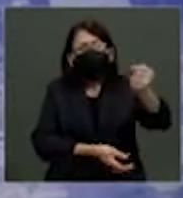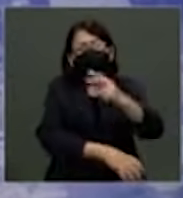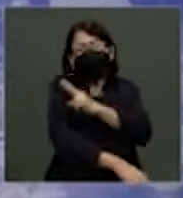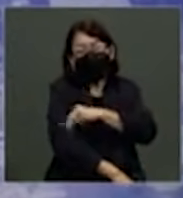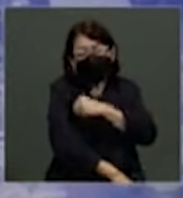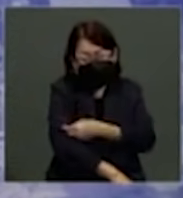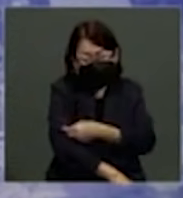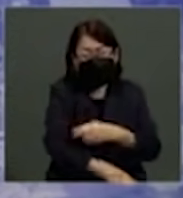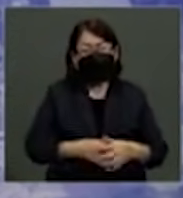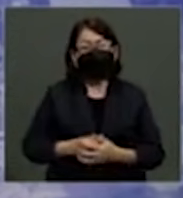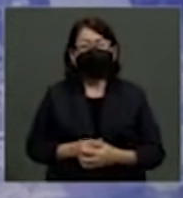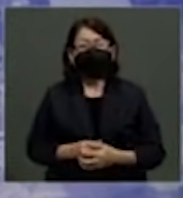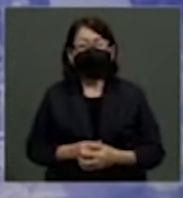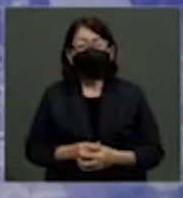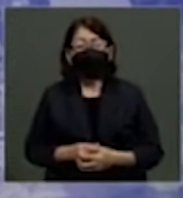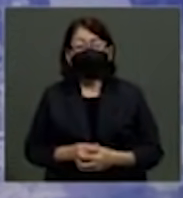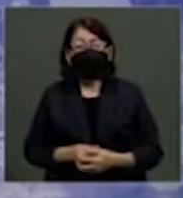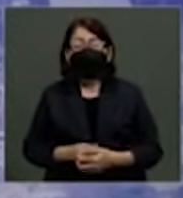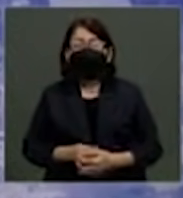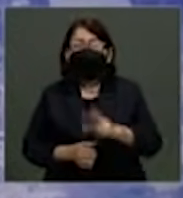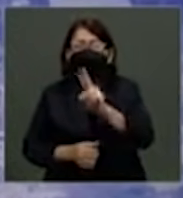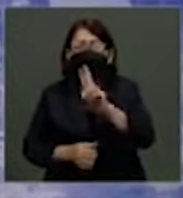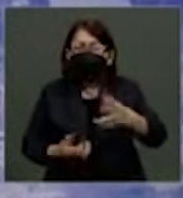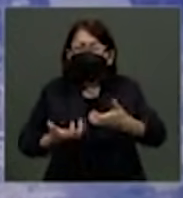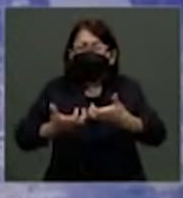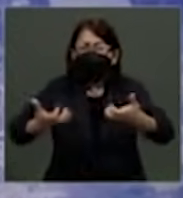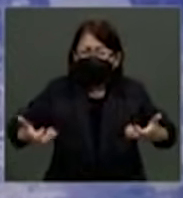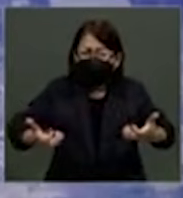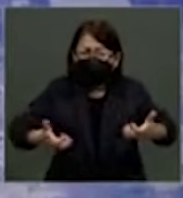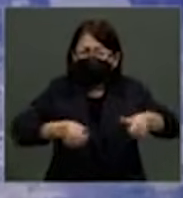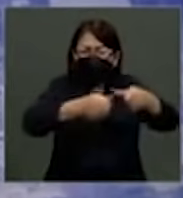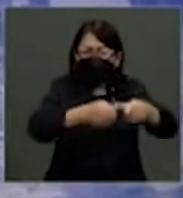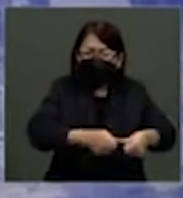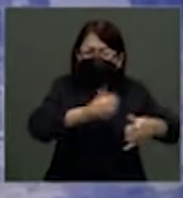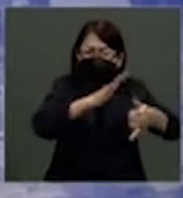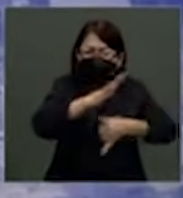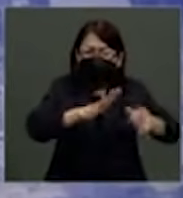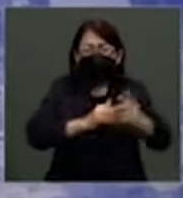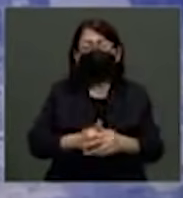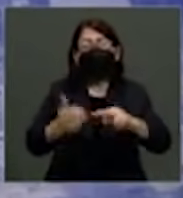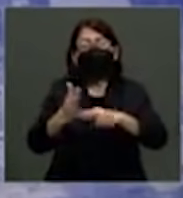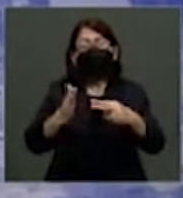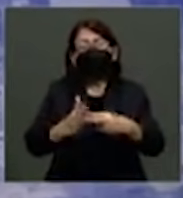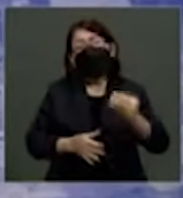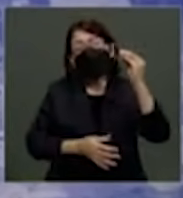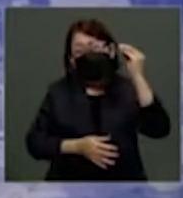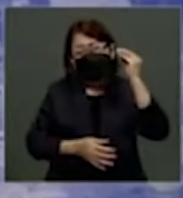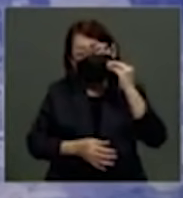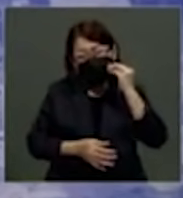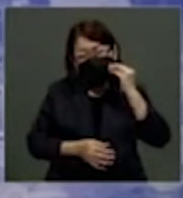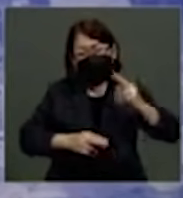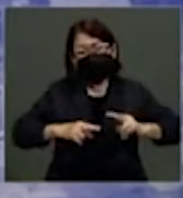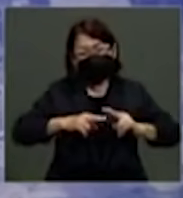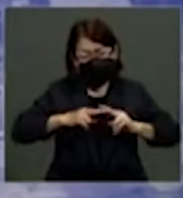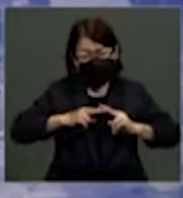นมาโดยเร็วนะครับก็จะอยู่ไม่นานแล้วก็จะส่งตัวไปส่วนอีกส่วนหนึ่งก็คือระบบแยกกักที่ว่านี้ก็